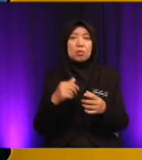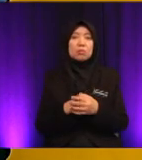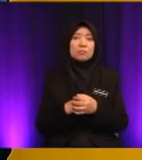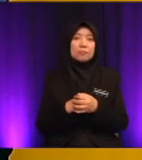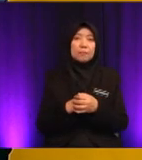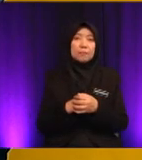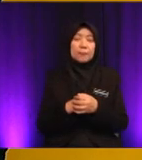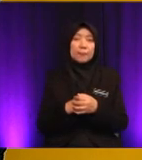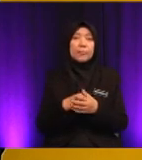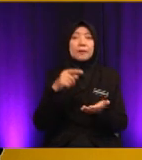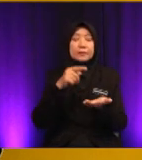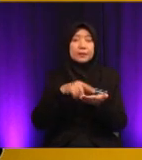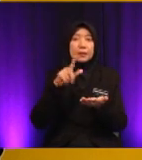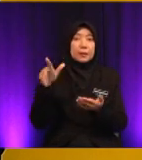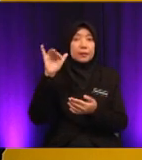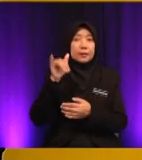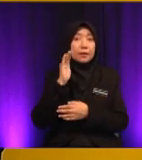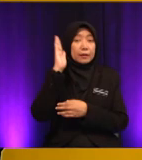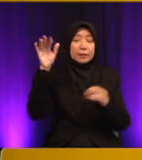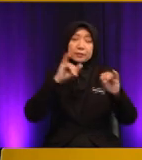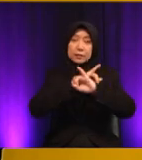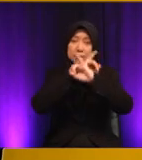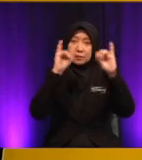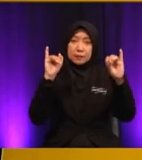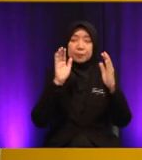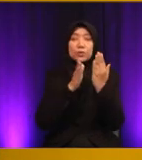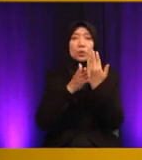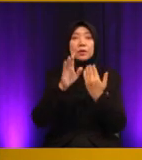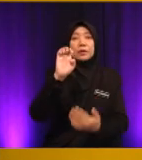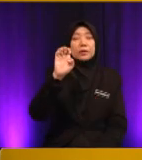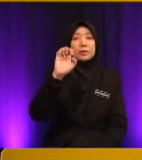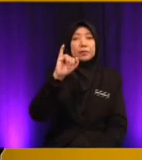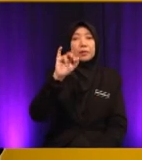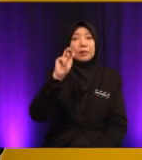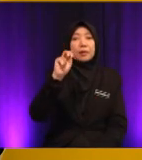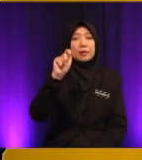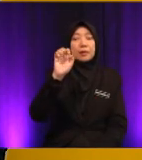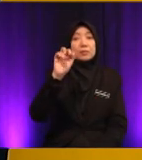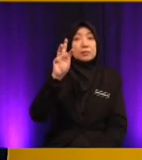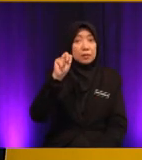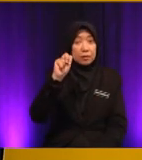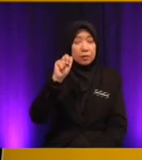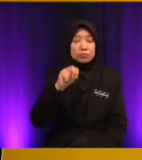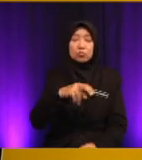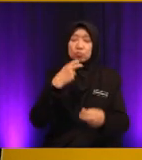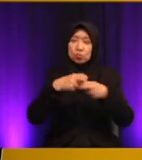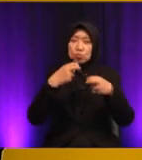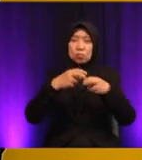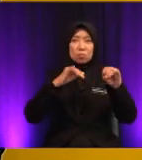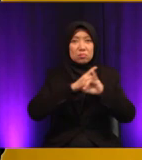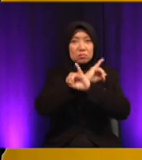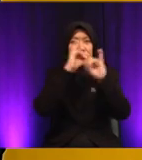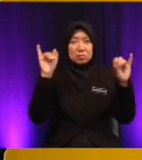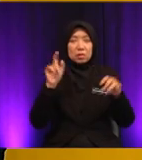yang akan diterangkan oleh Einstein pada asalnya beliau susah menerangkan Mengapa berlakunya foto elektrik Ini tetapi